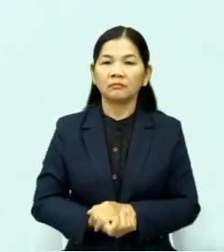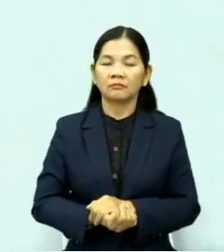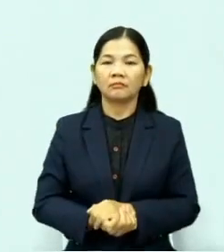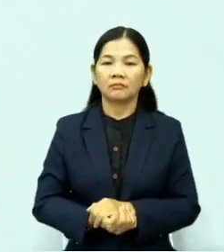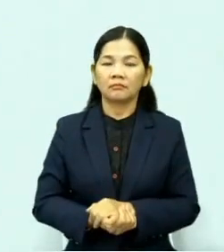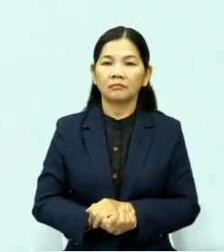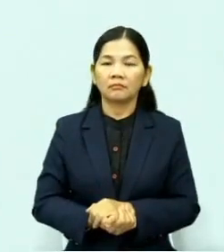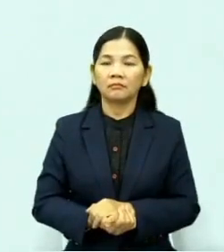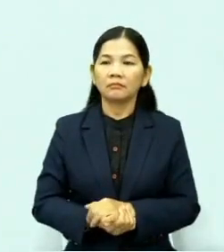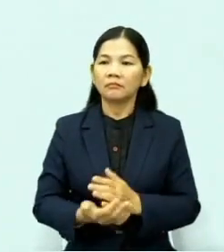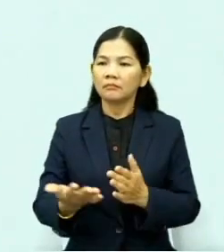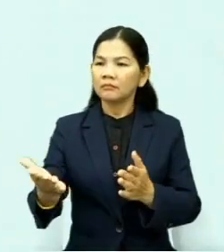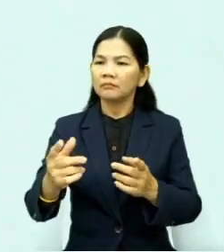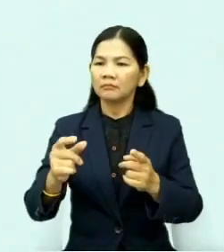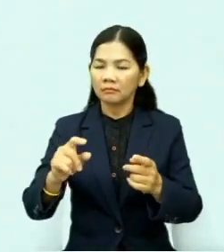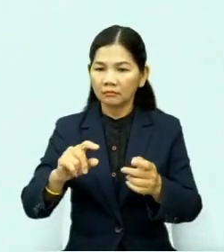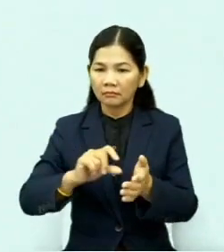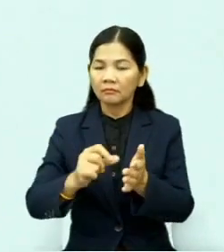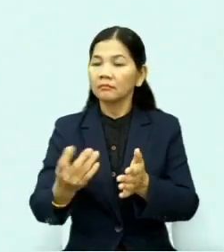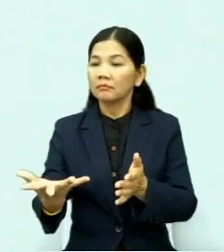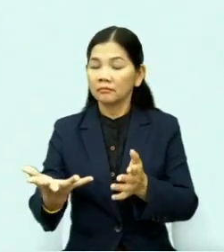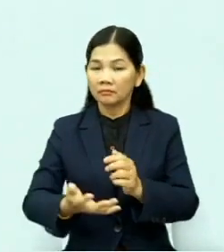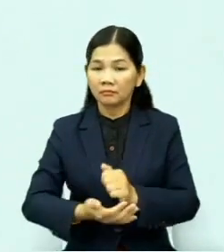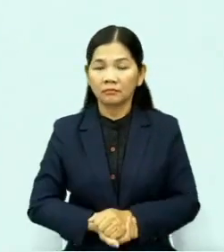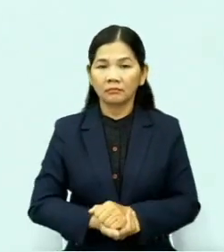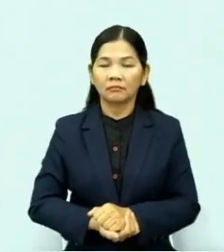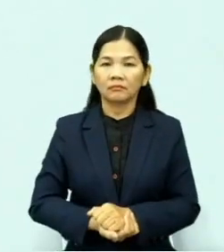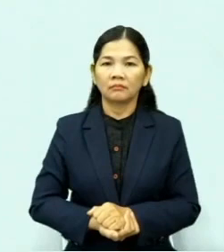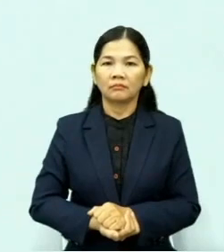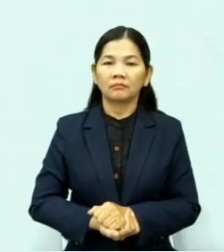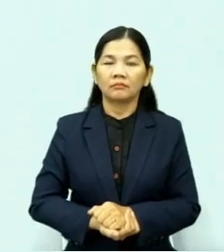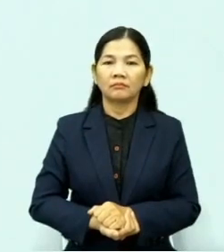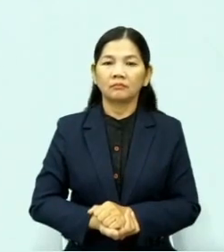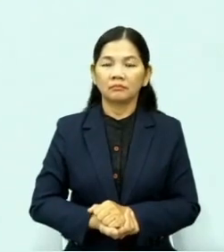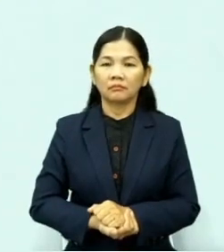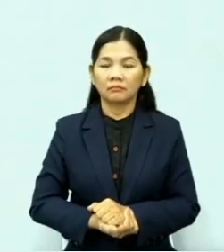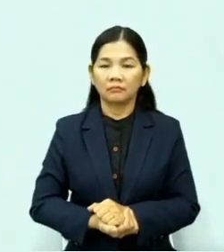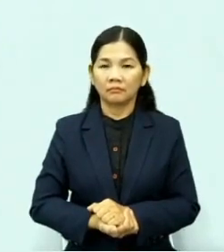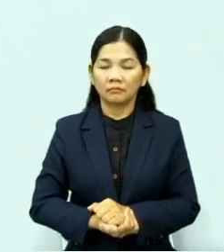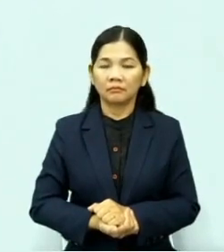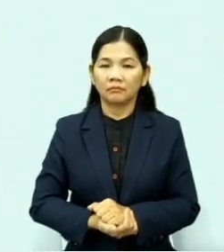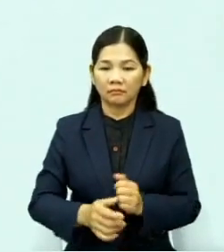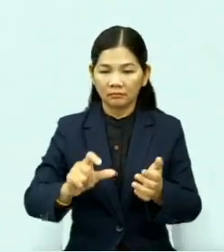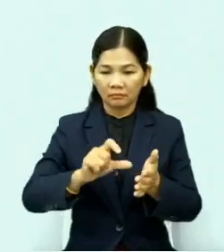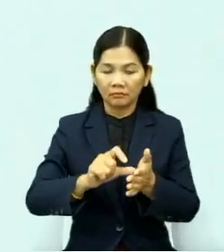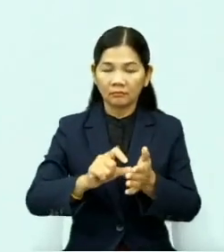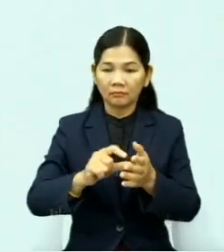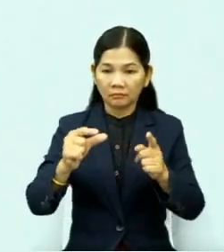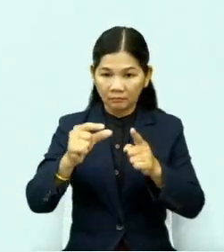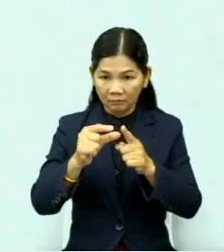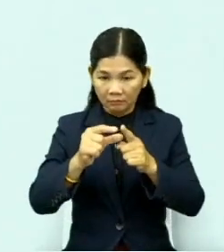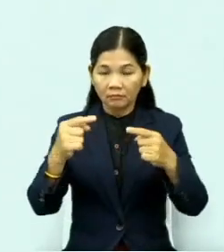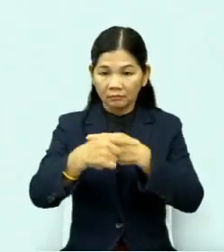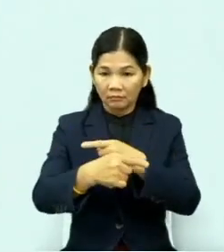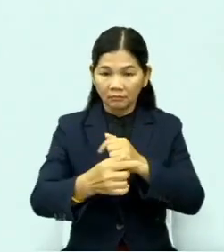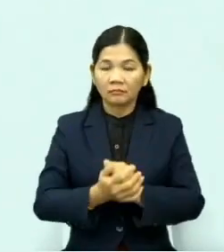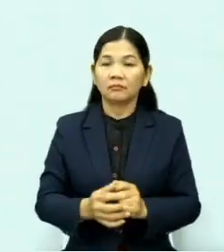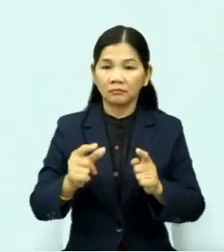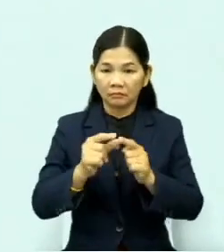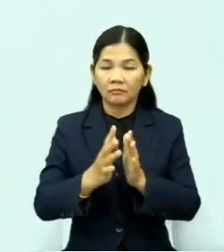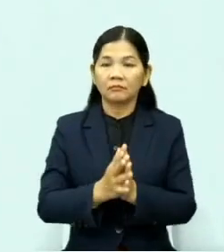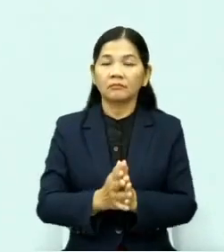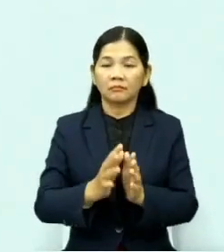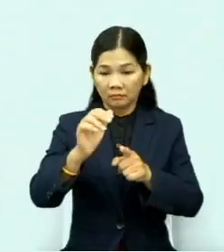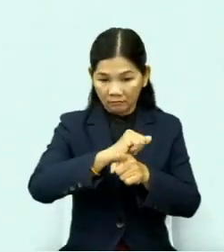កូនចាតើបដិសម្មមានន័យដូចម្តេចទៅកូនចាបដិសត្វគឺពាក្យផ្ទុយចាអញ្ចឹងមានន័យថានៅក្